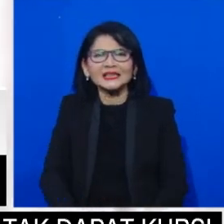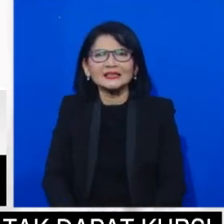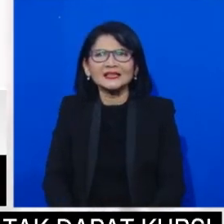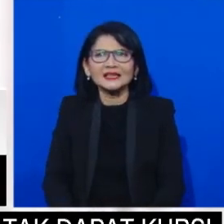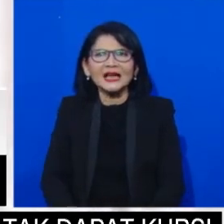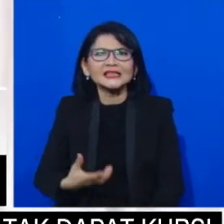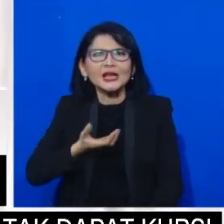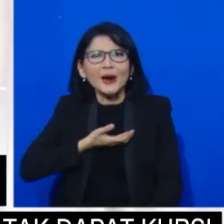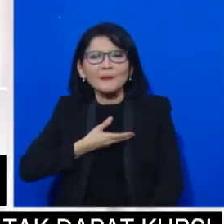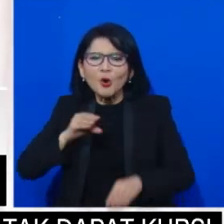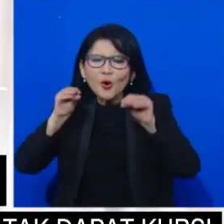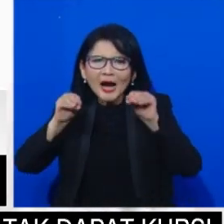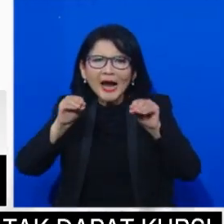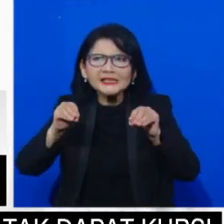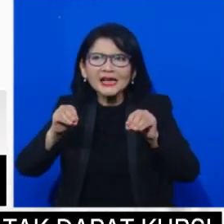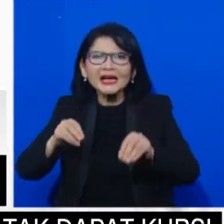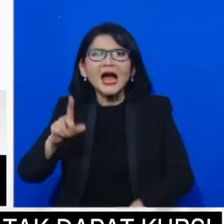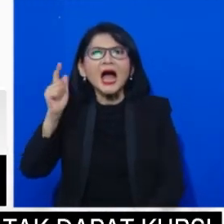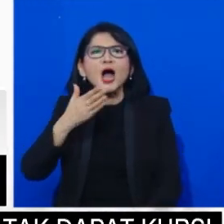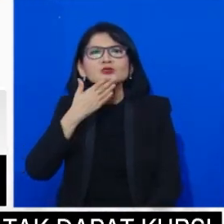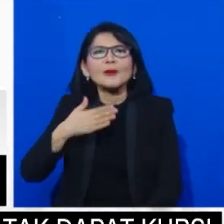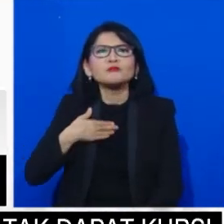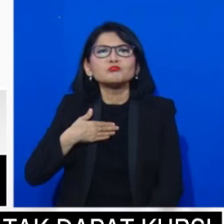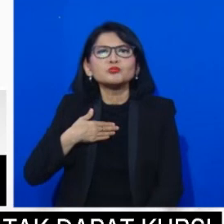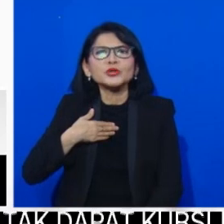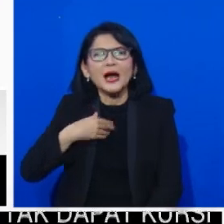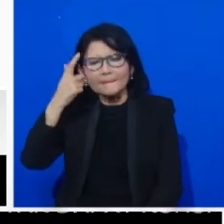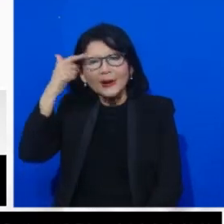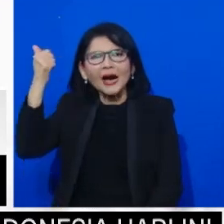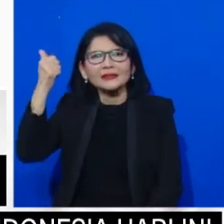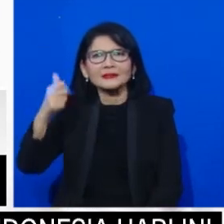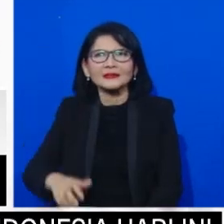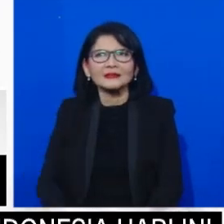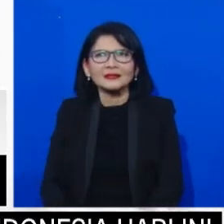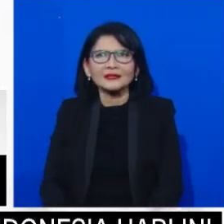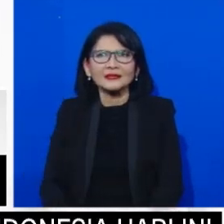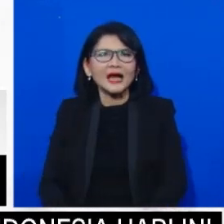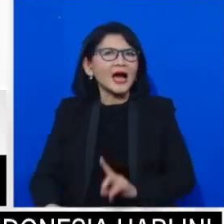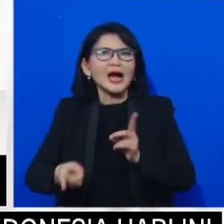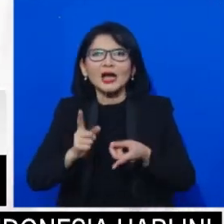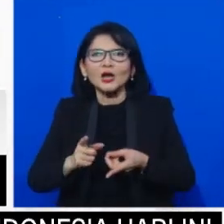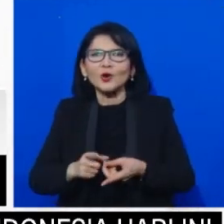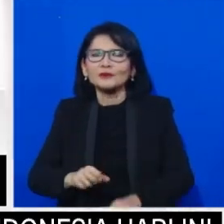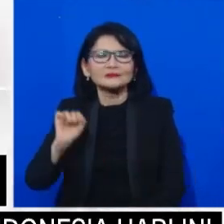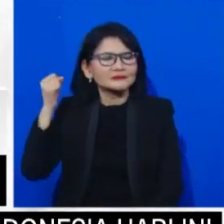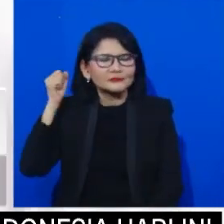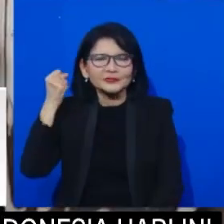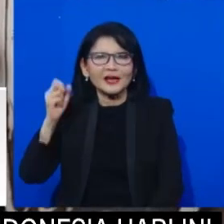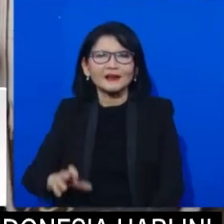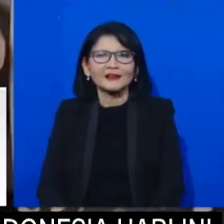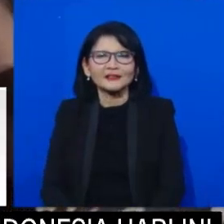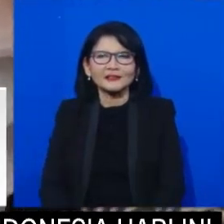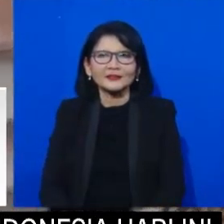mau ngajarin harus yang punya bakat gitu mas, bukan bakat melukis. Kalau nggak ada bakat nggak bisa, cuma ya.